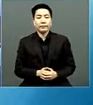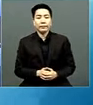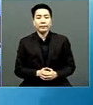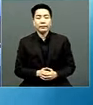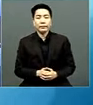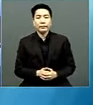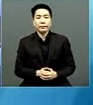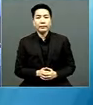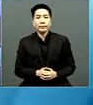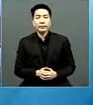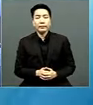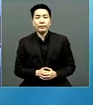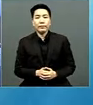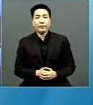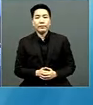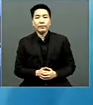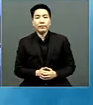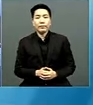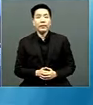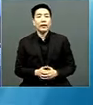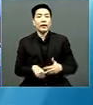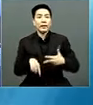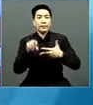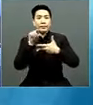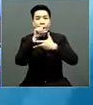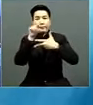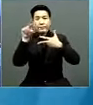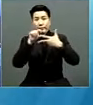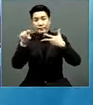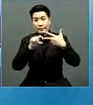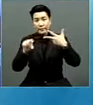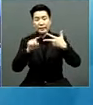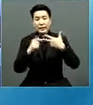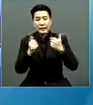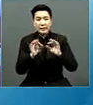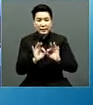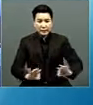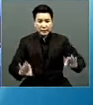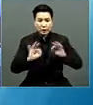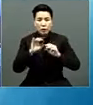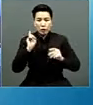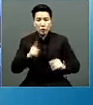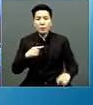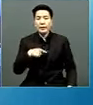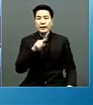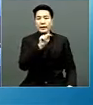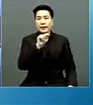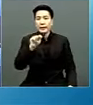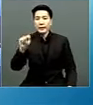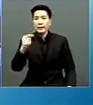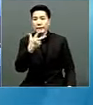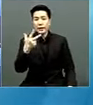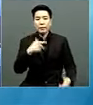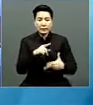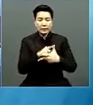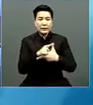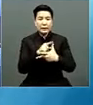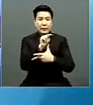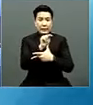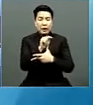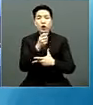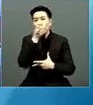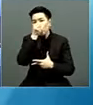ก็อันนี้นะครับมาตรการที่สำคัญคือเขาบอกว่าต้องมี 3T ครับคือ trace คือค้นหา test คือท